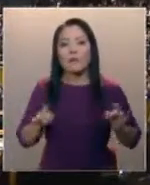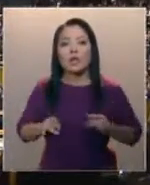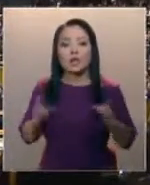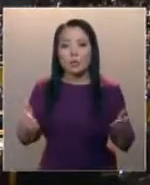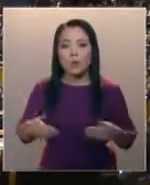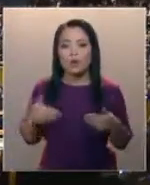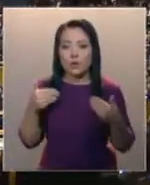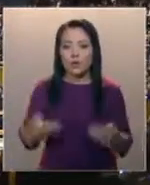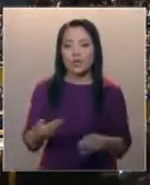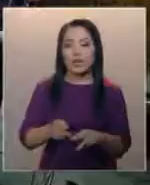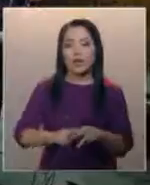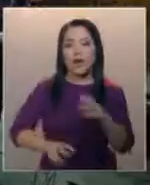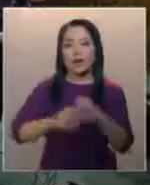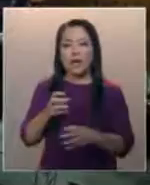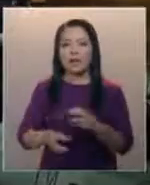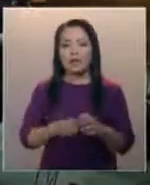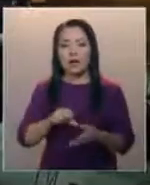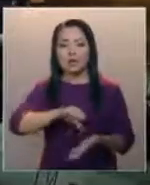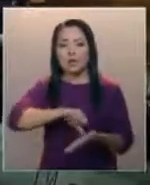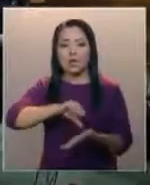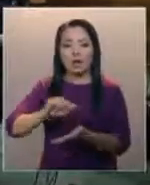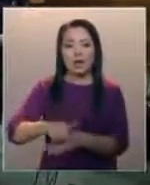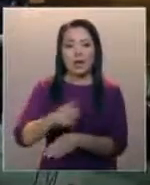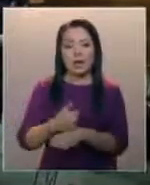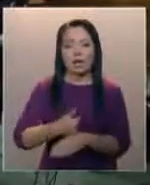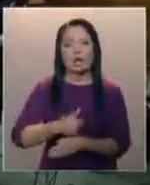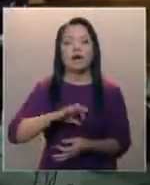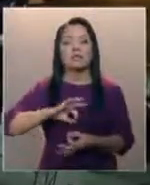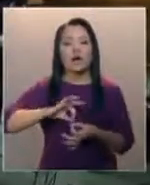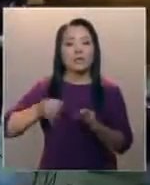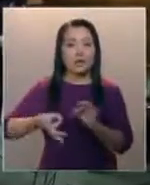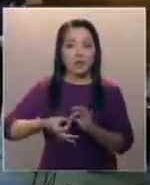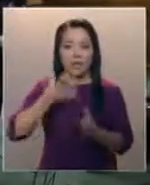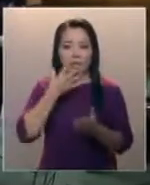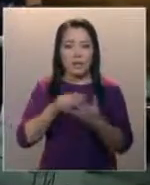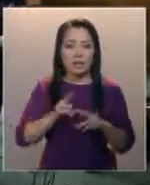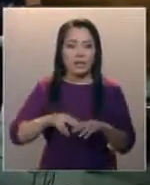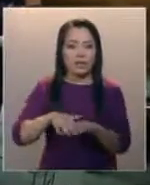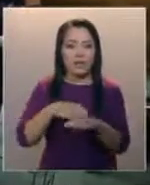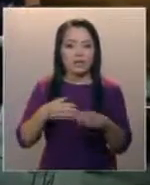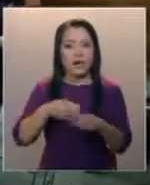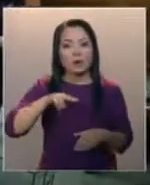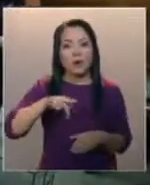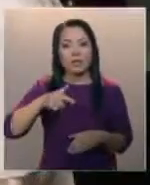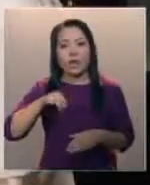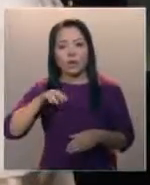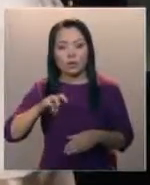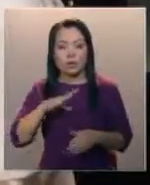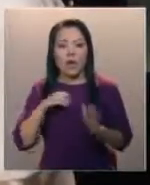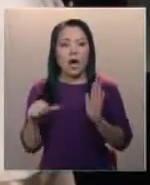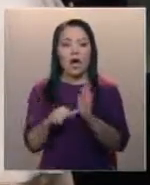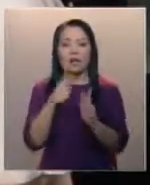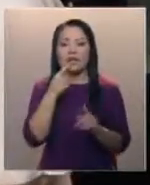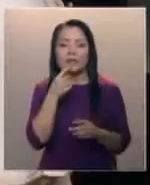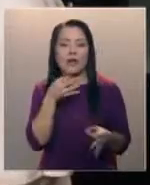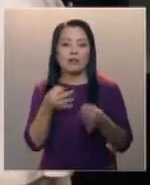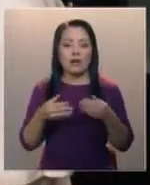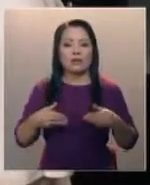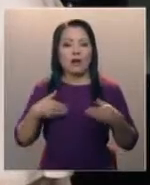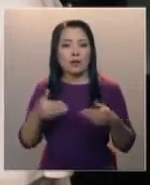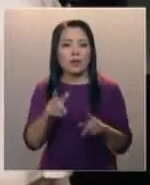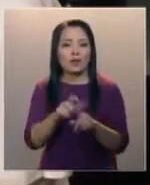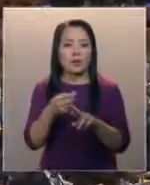құттықтады. Халықаралық ұйымның бас хатшысы Пан Ги Мун Ватикан басшысына алғысын 6 бірдей тілде білдірген. Рим папасы